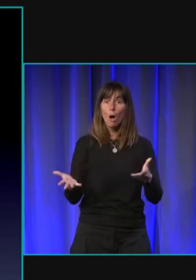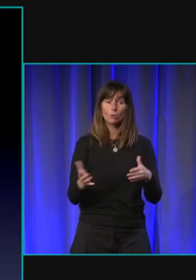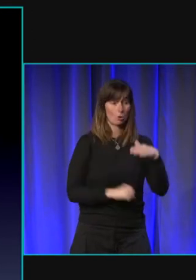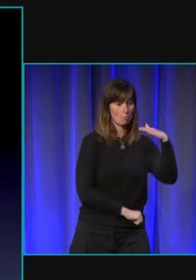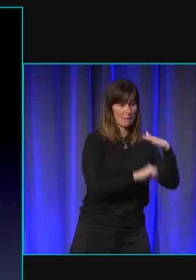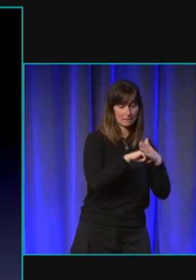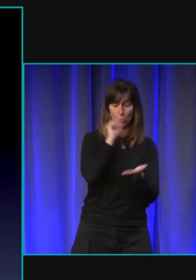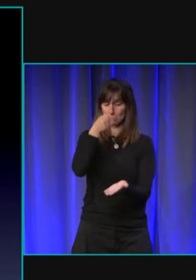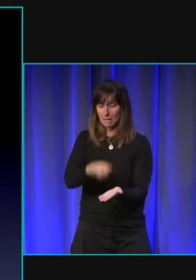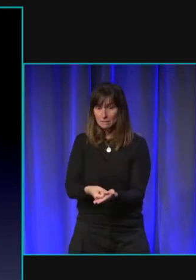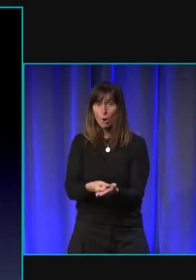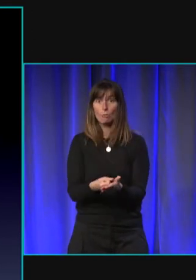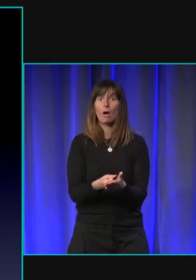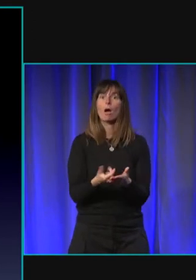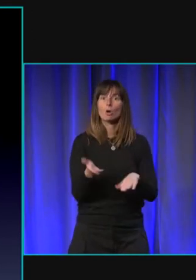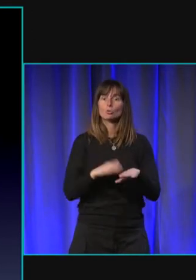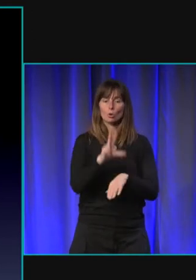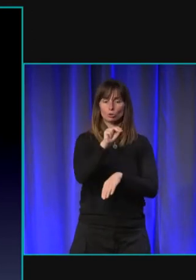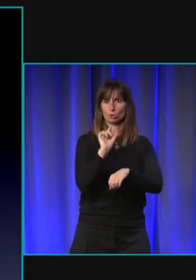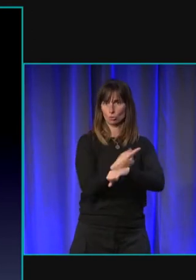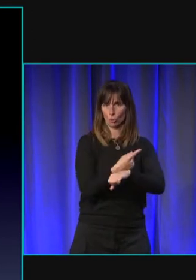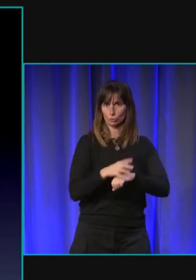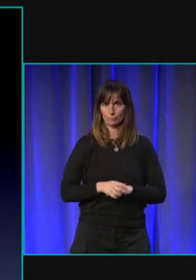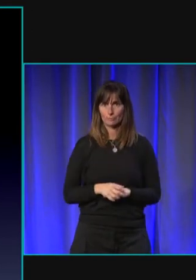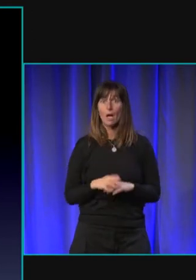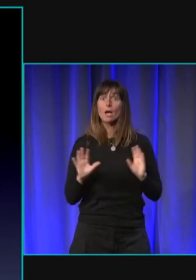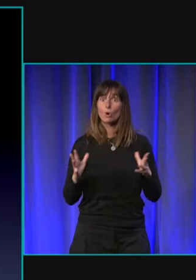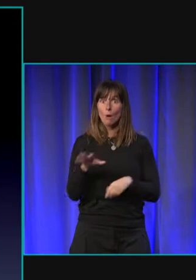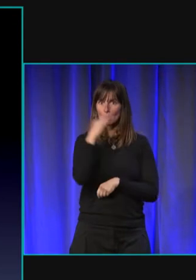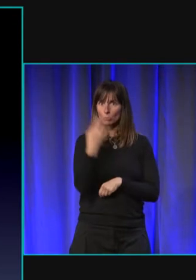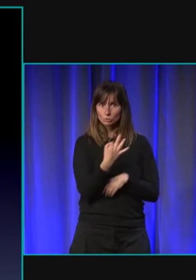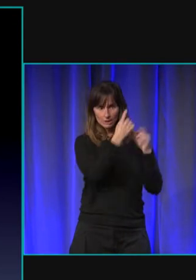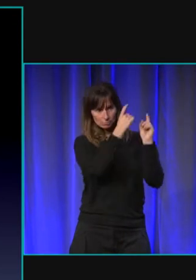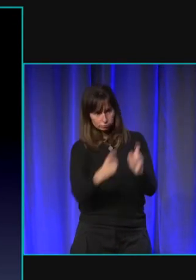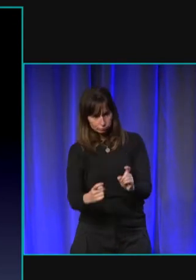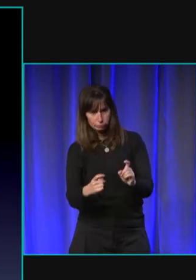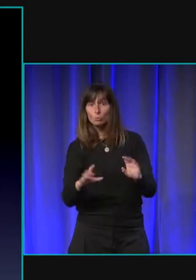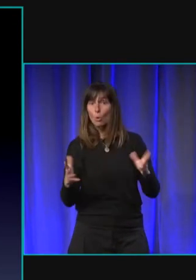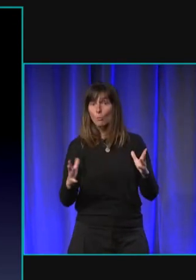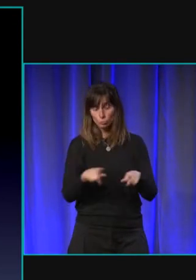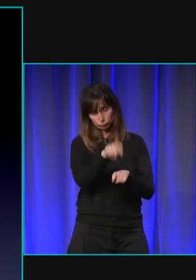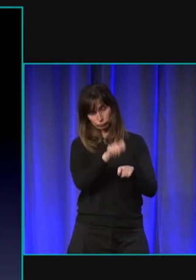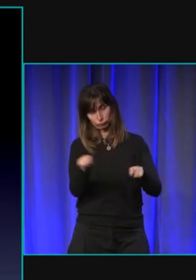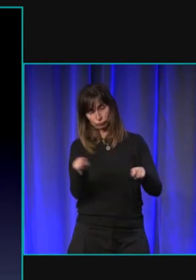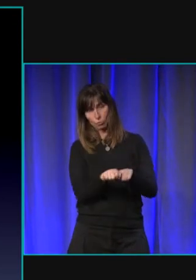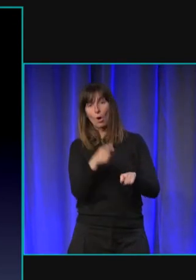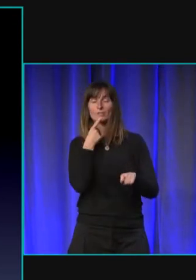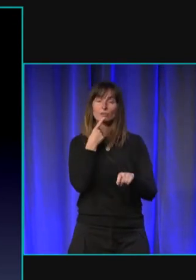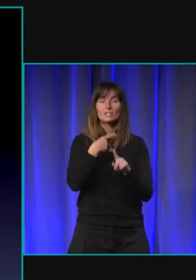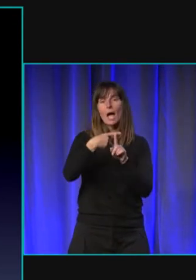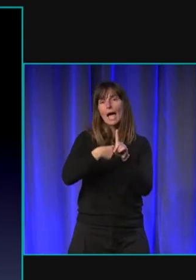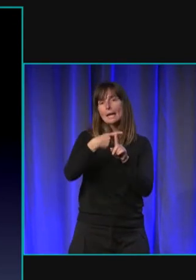un petit peu la perte de puissance exprimée en pourcentage de la puissance maximale. Donc on a calculé ce qu'on appelle un indice de